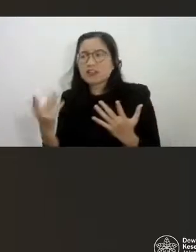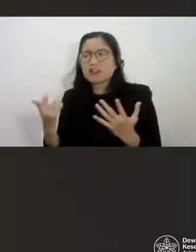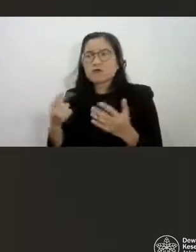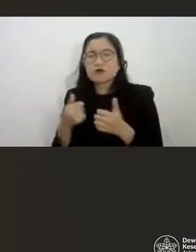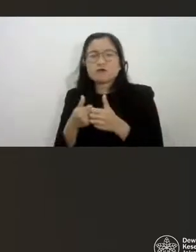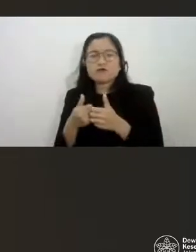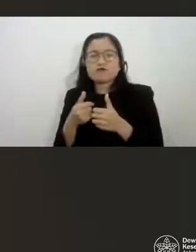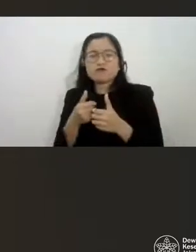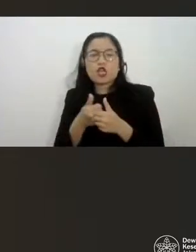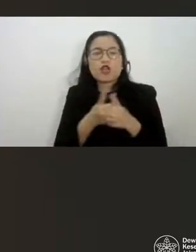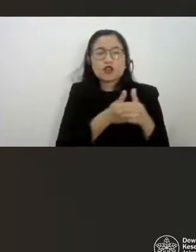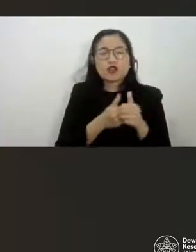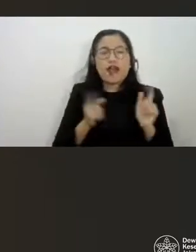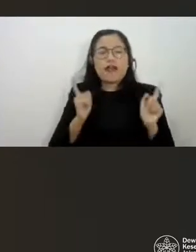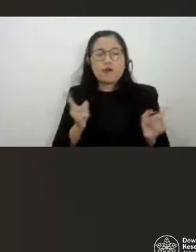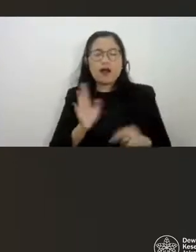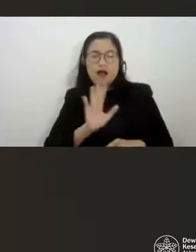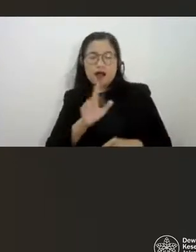sebuah masyarakat.